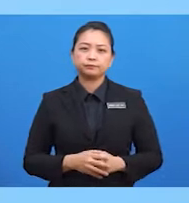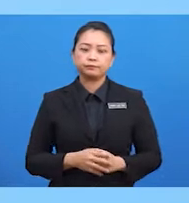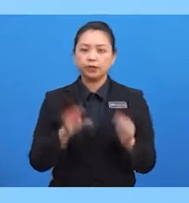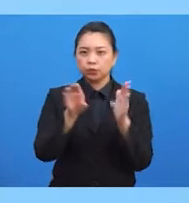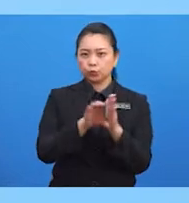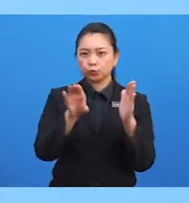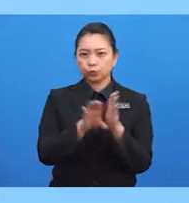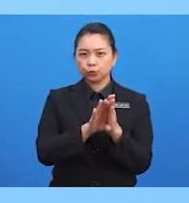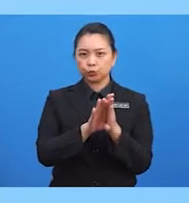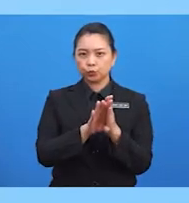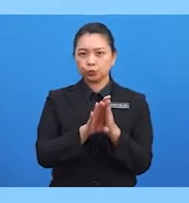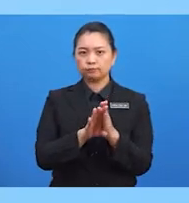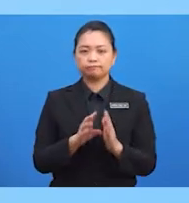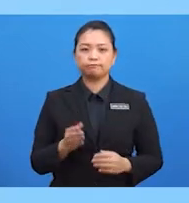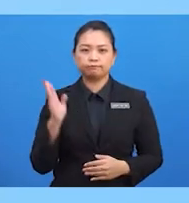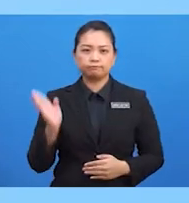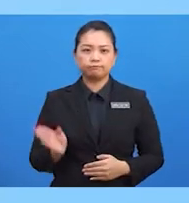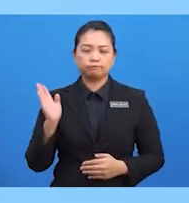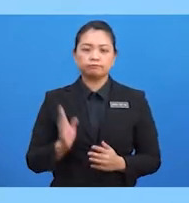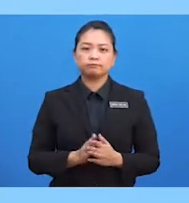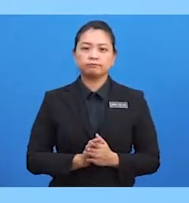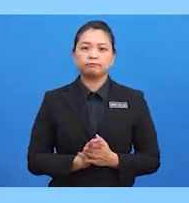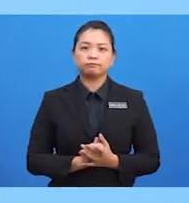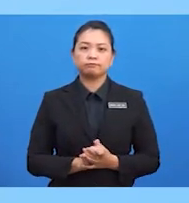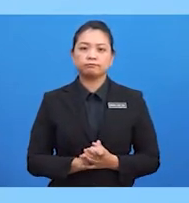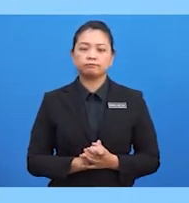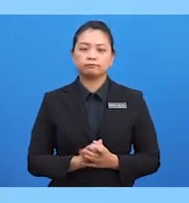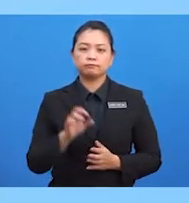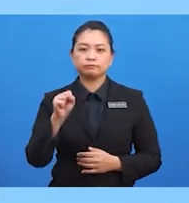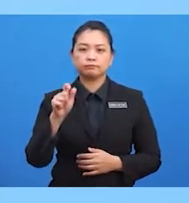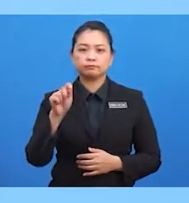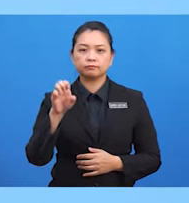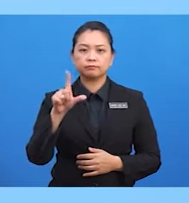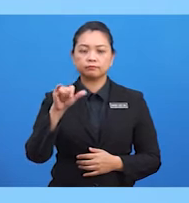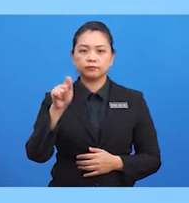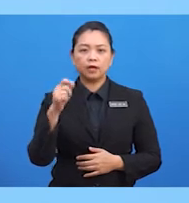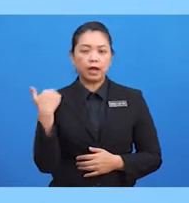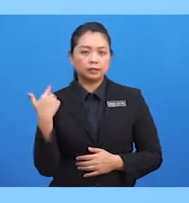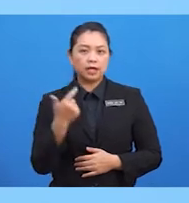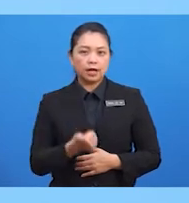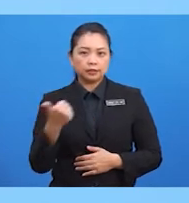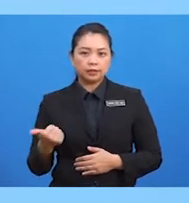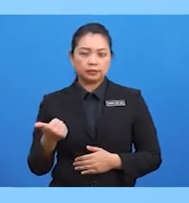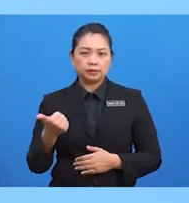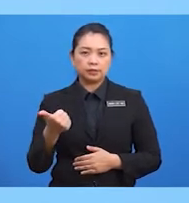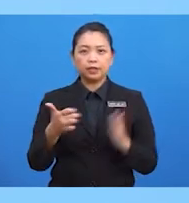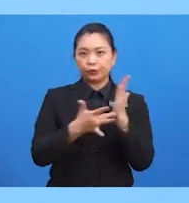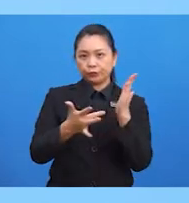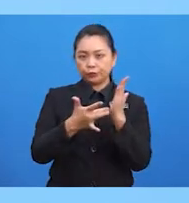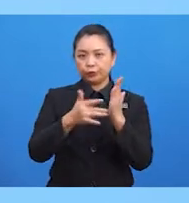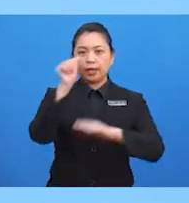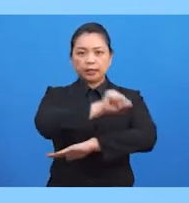adalah contoh-contoh satelit. Satelit adalah peralatan teknologi angkasa